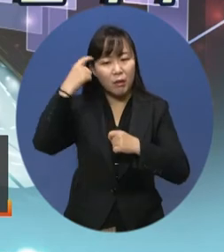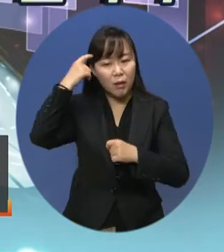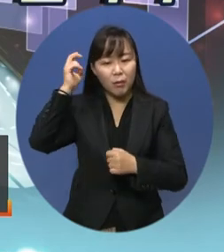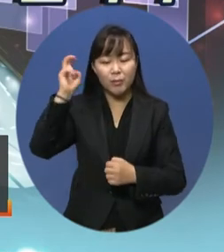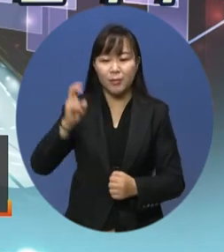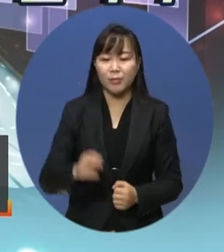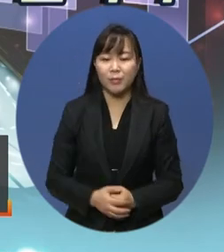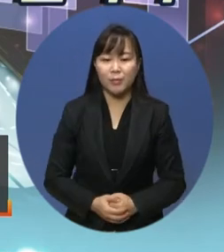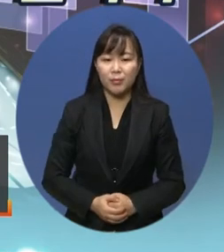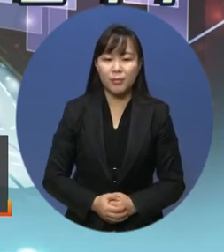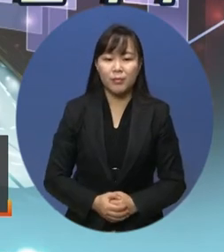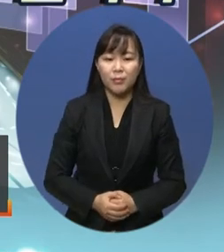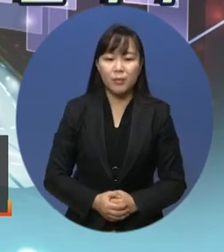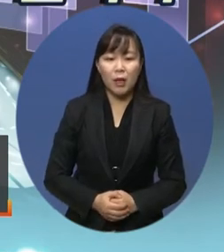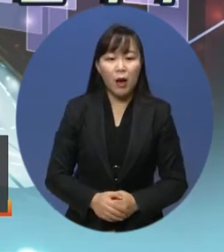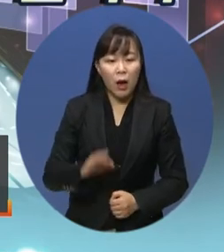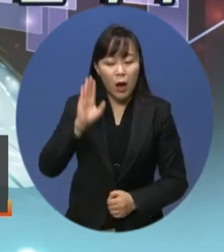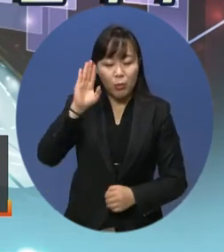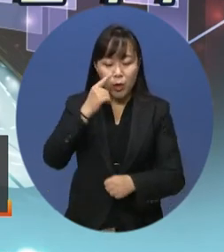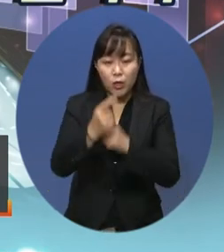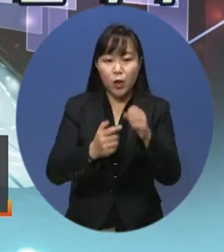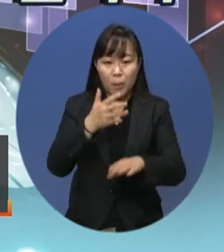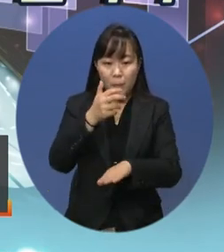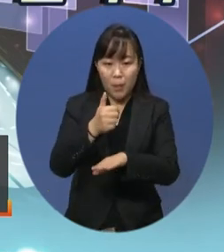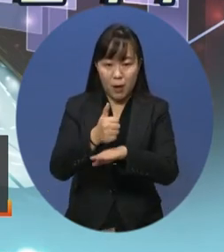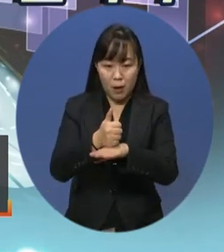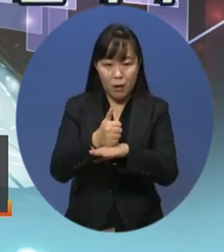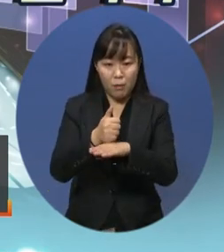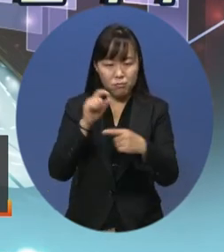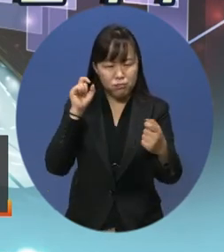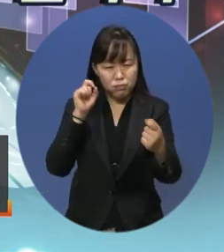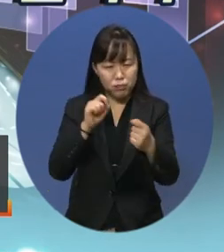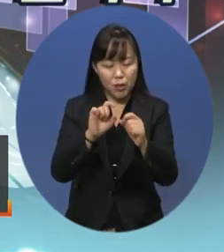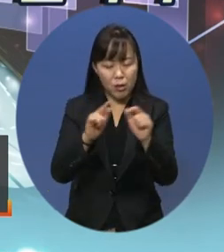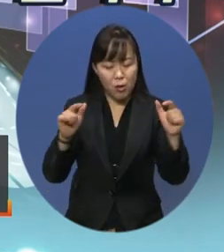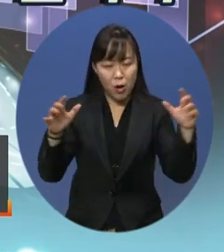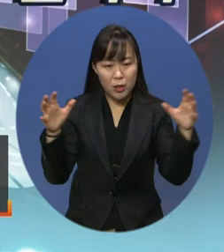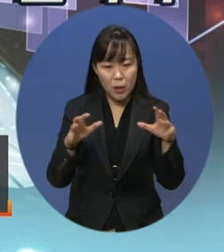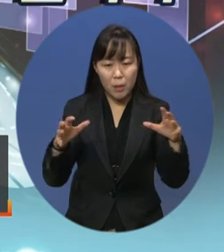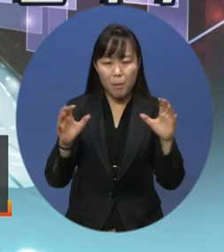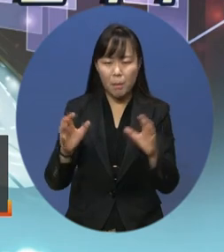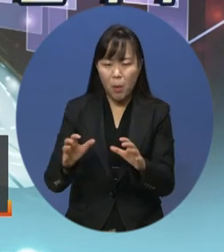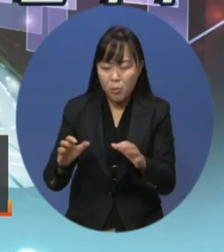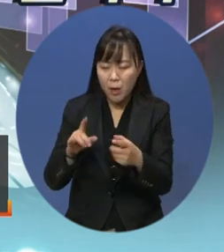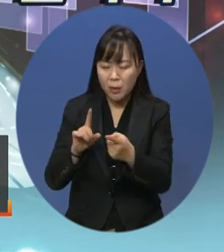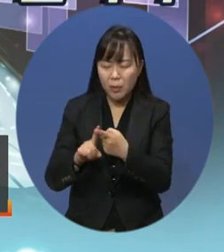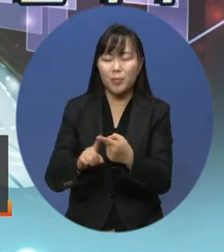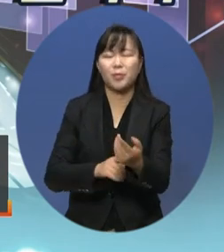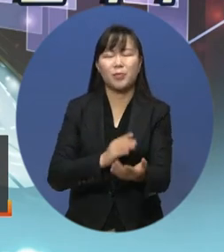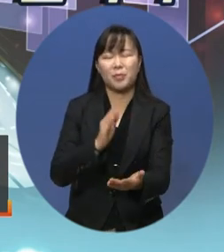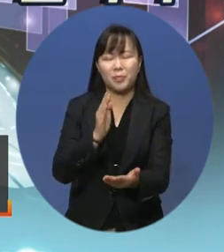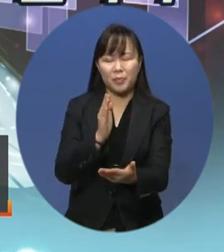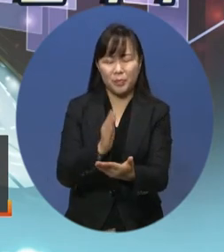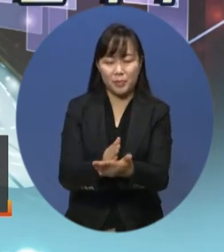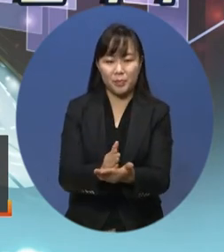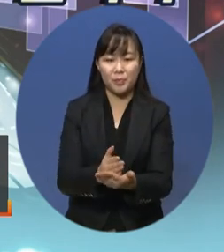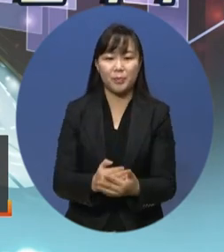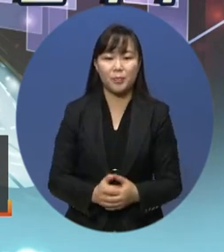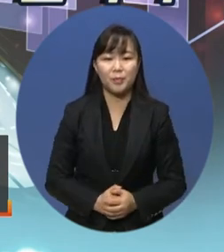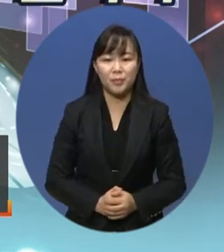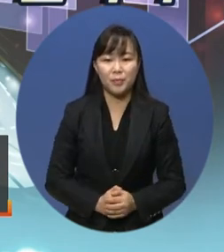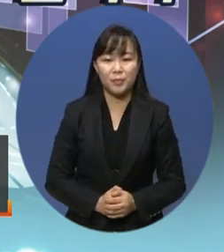때문입니다. 앞으로 연말 연시를 앞두고 각종 집단 모임도 철저히 삼가해야